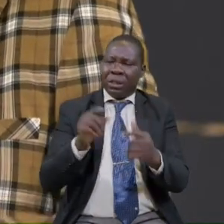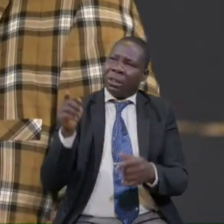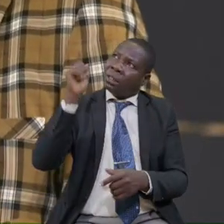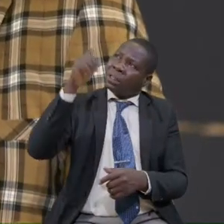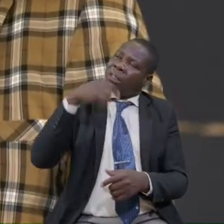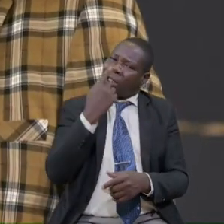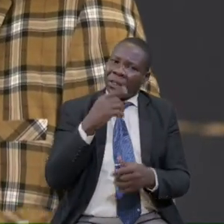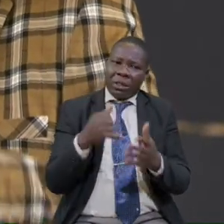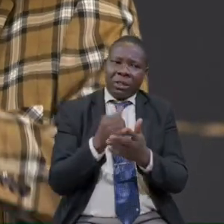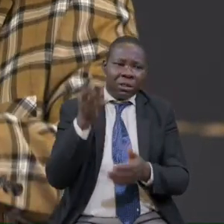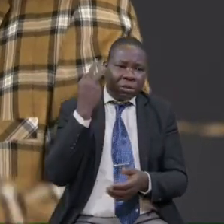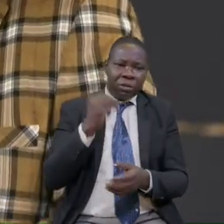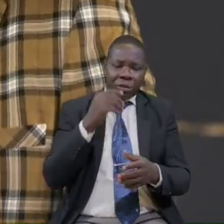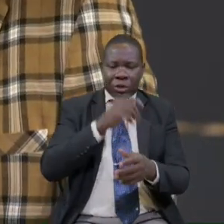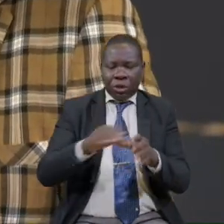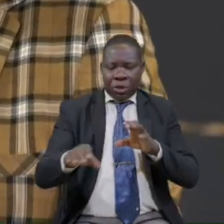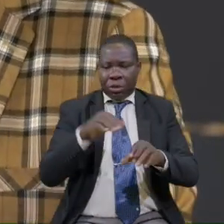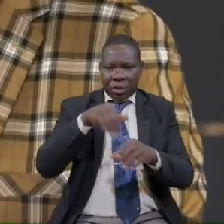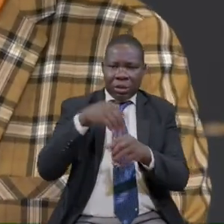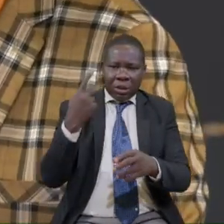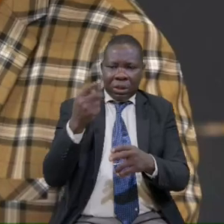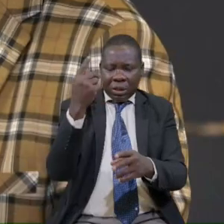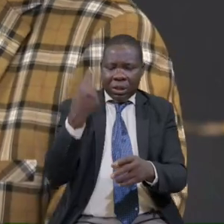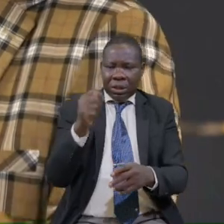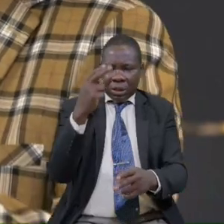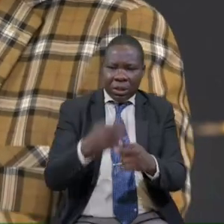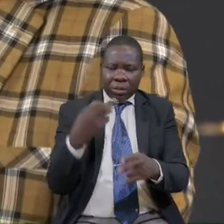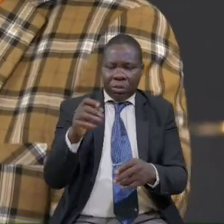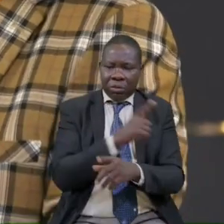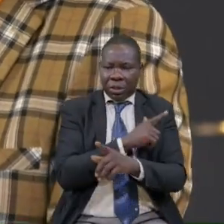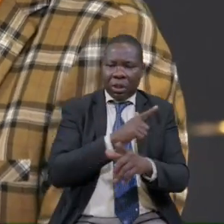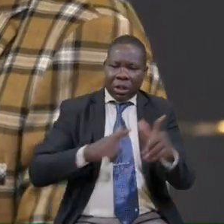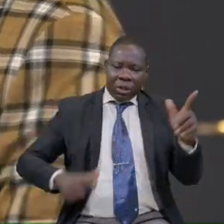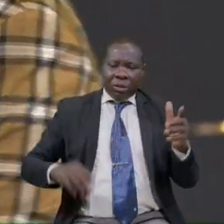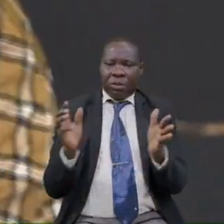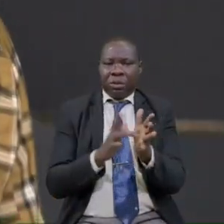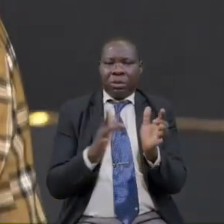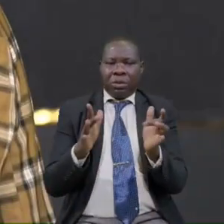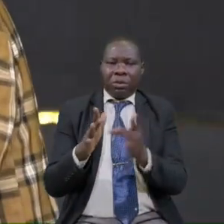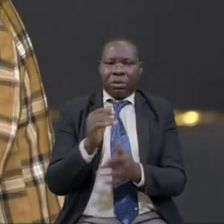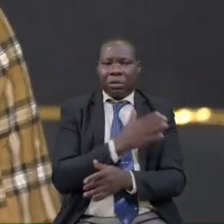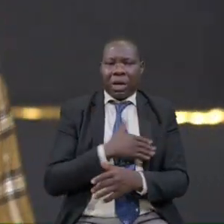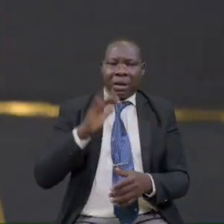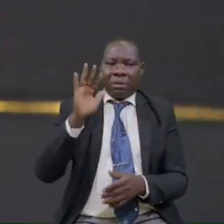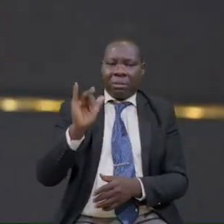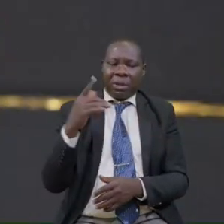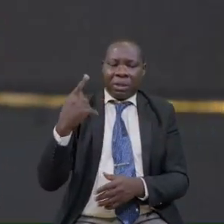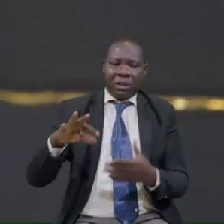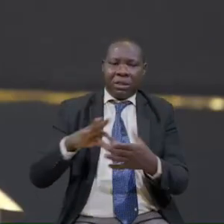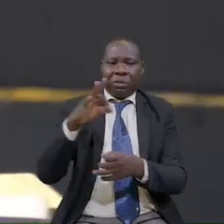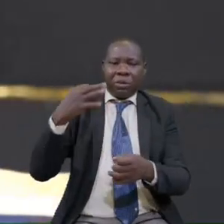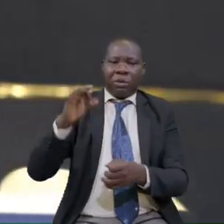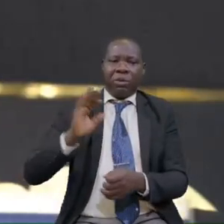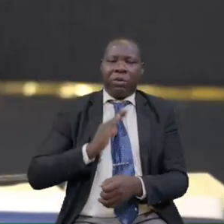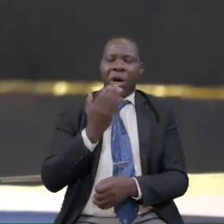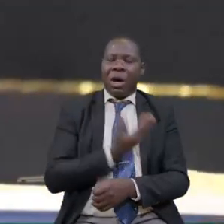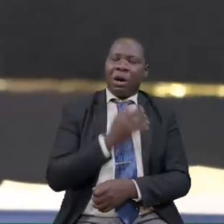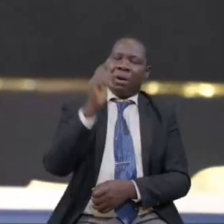passé. Et c'est fait au nom du Seigneur Jésus-Christ et par l'Esprit de